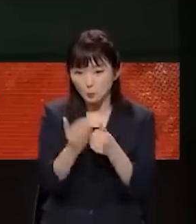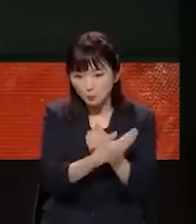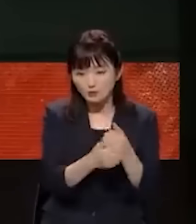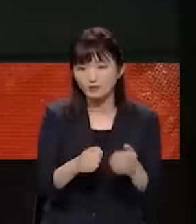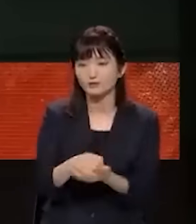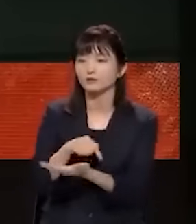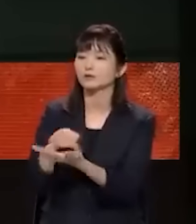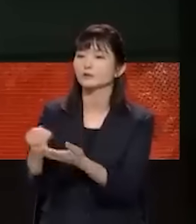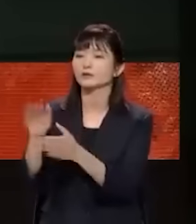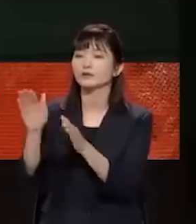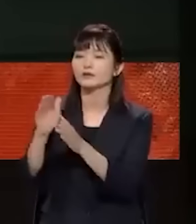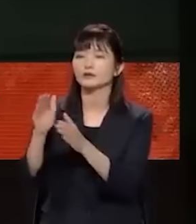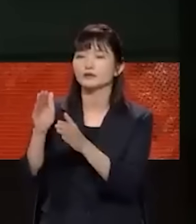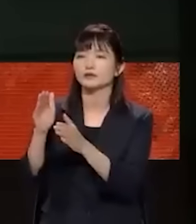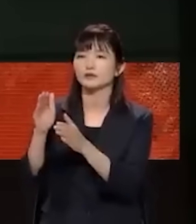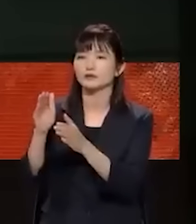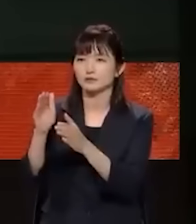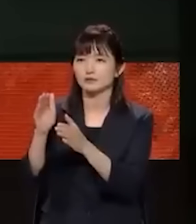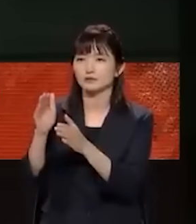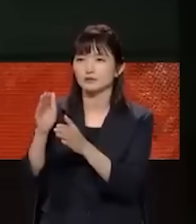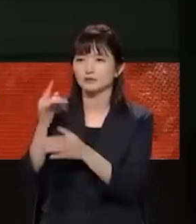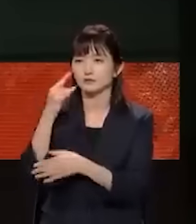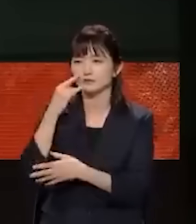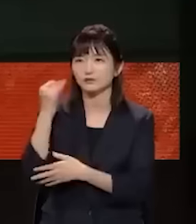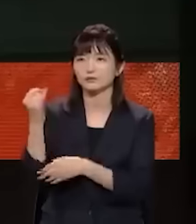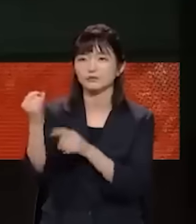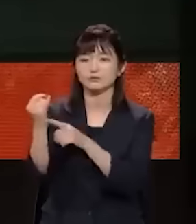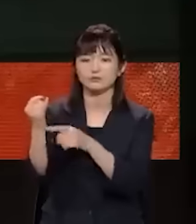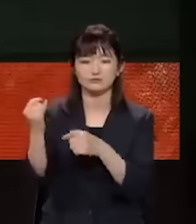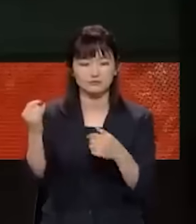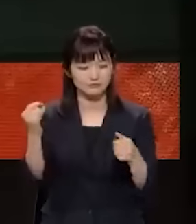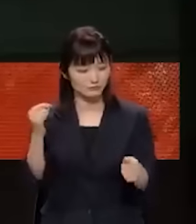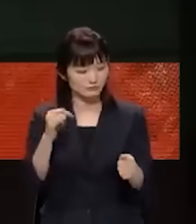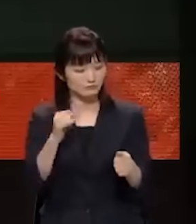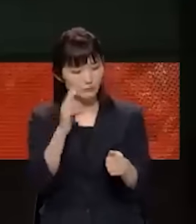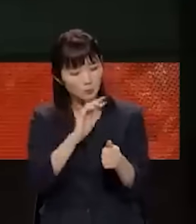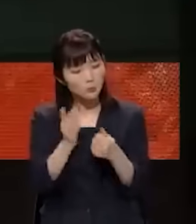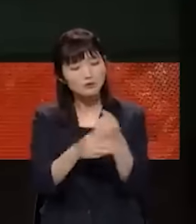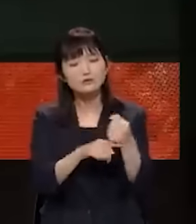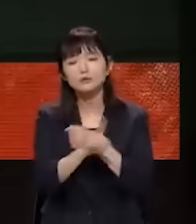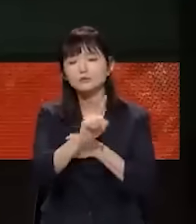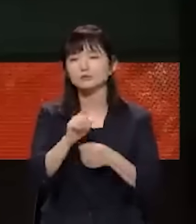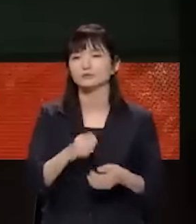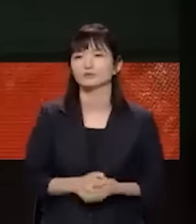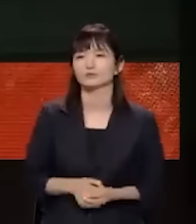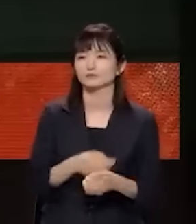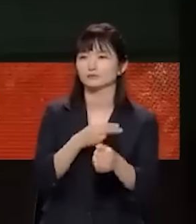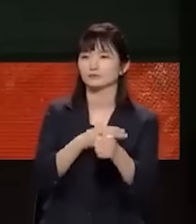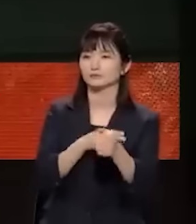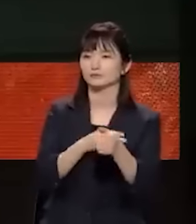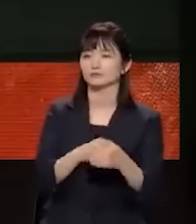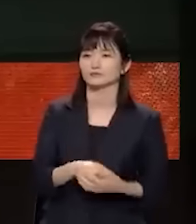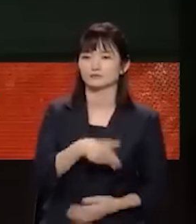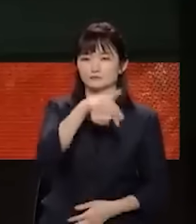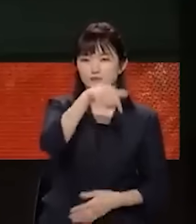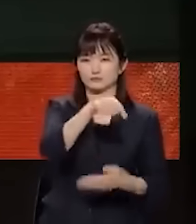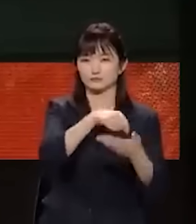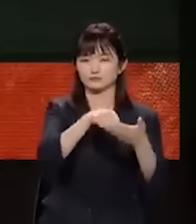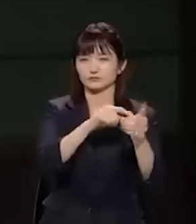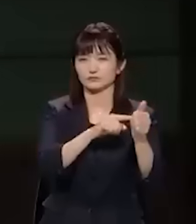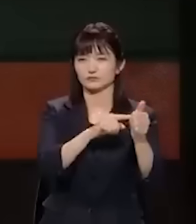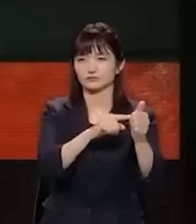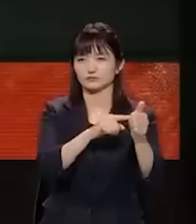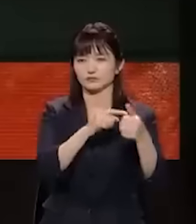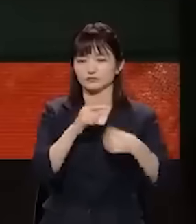아이편만 드냐 이런 얘기를 했을 정도라고 합니다 그랬더니 그 교사가이 주호민씨의 자녀에 대해서